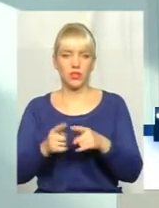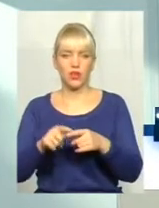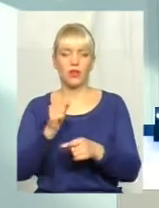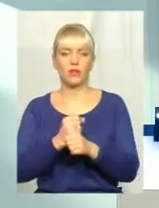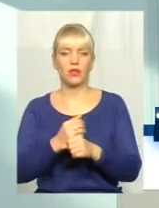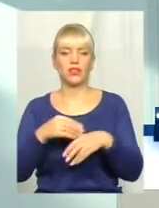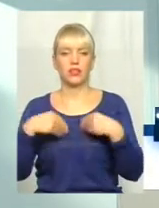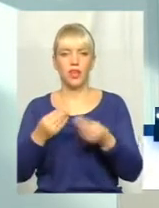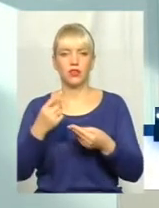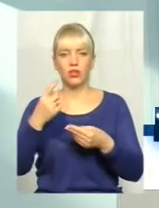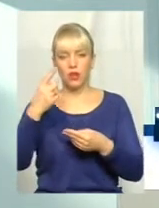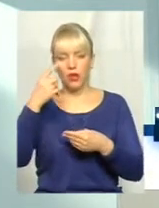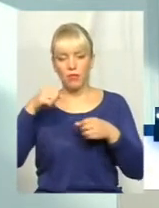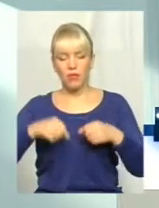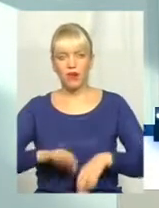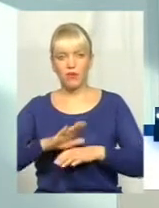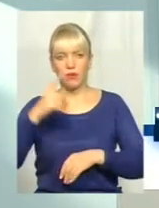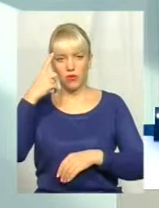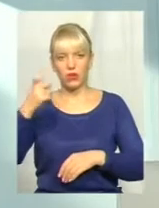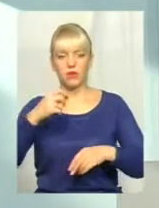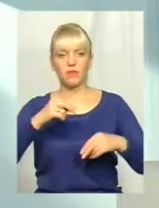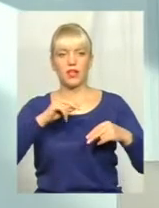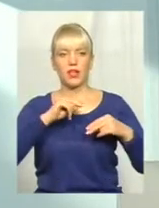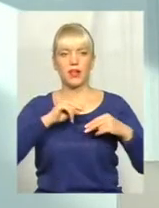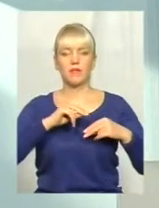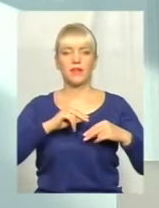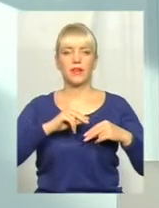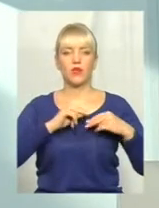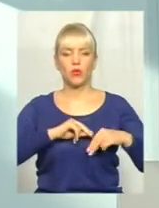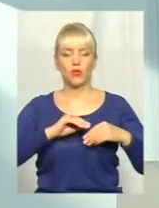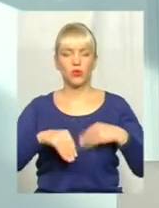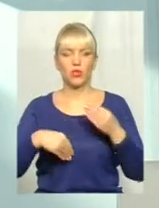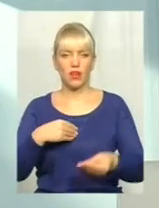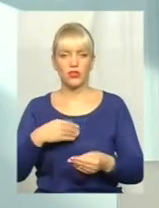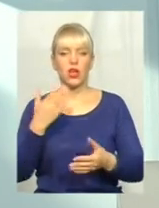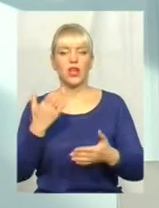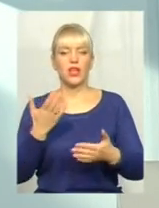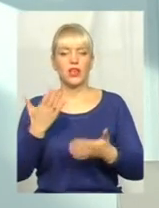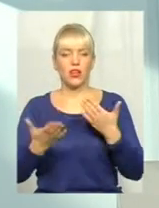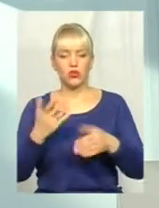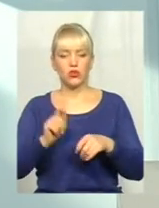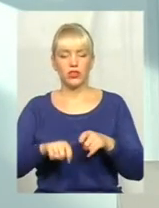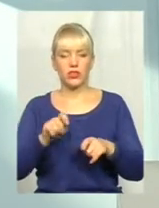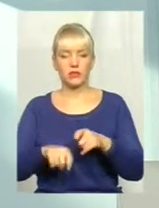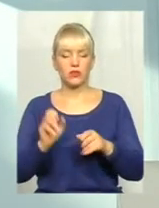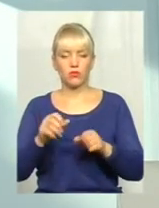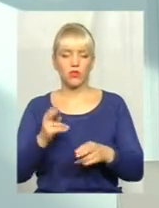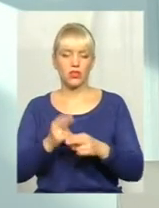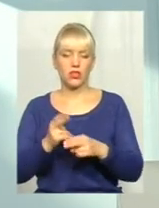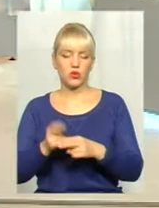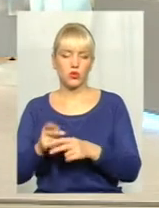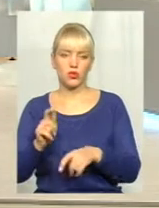не повідомляти роботодавця, якщо інспектор вважає, що таке повідомлення може зашкодити ходу перевірки або